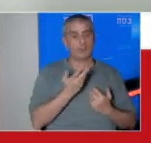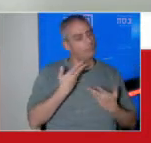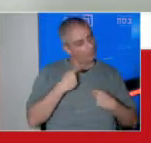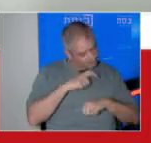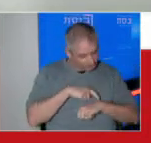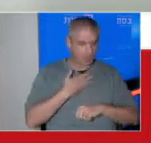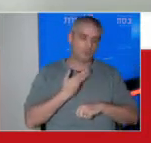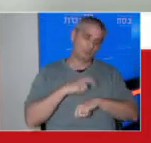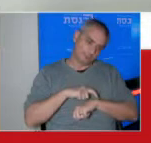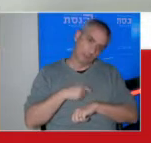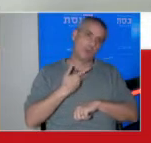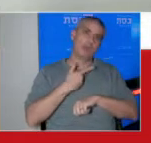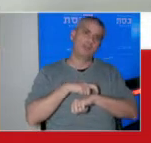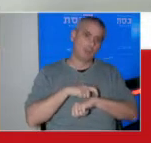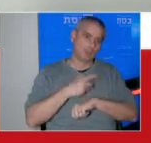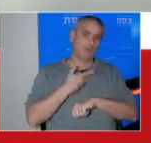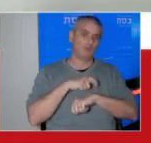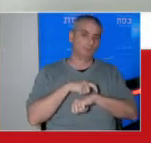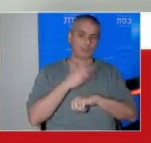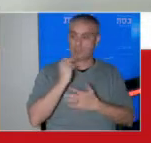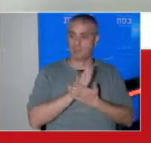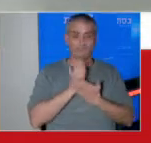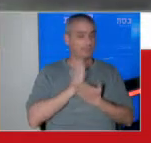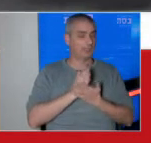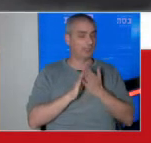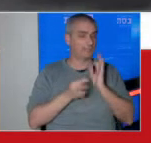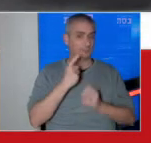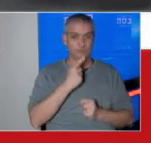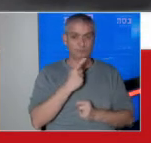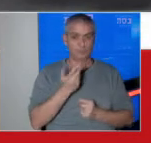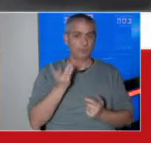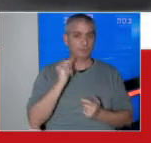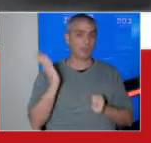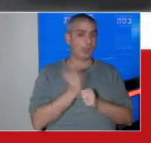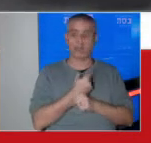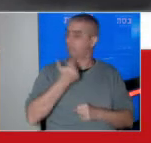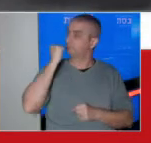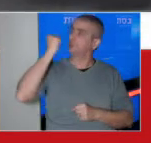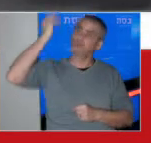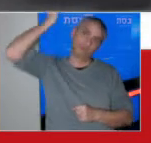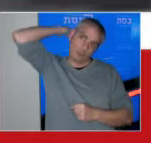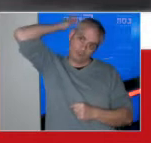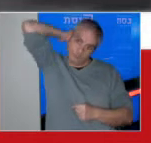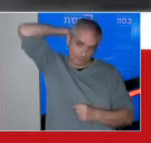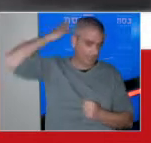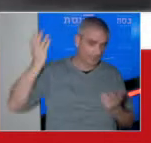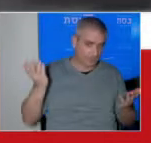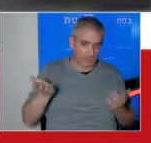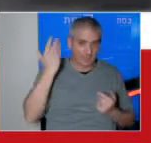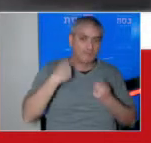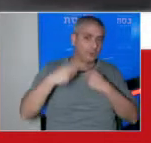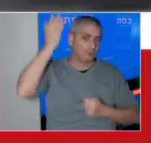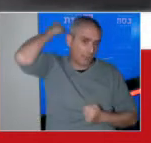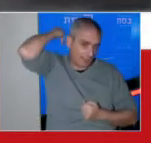זמן, תנו לי זמן, תנו לי זמן. הייתה פסיקה שאפשר היה להרוס את זה עוד אתמול שלשום ולפני